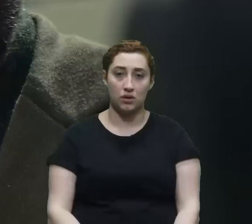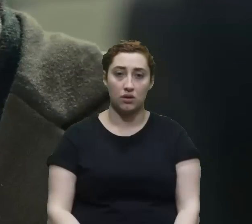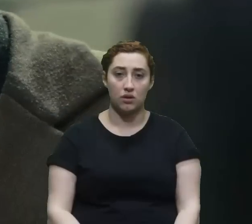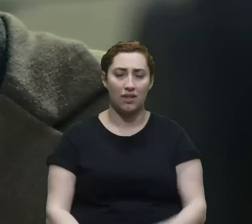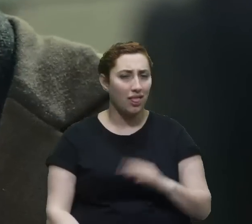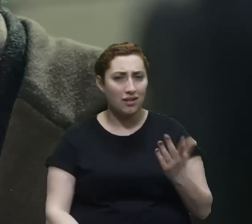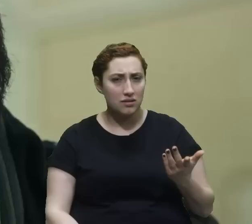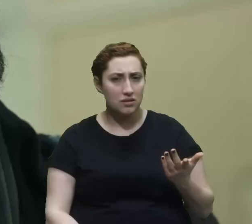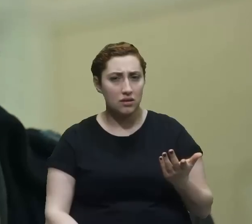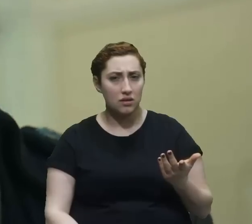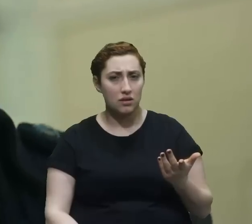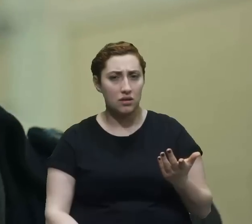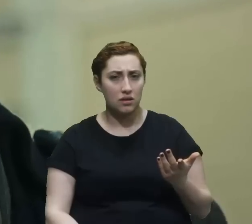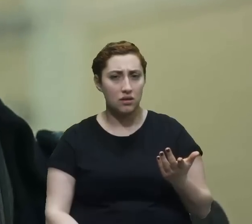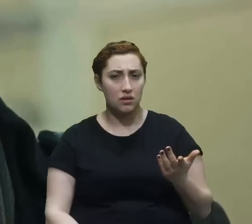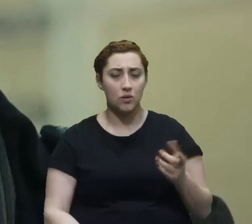Nasıl?